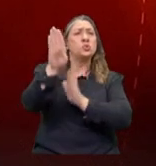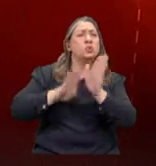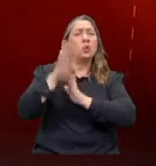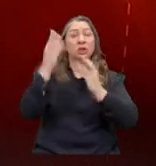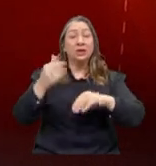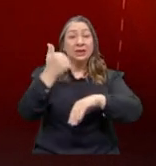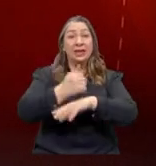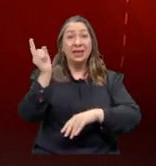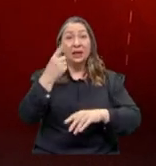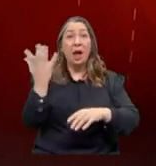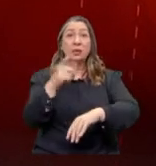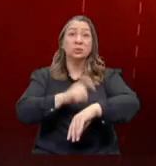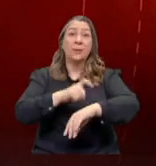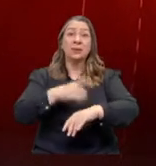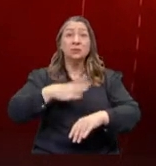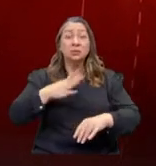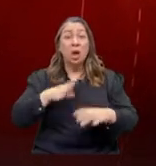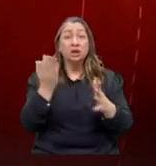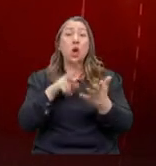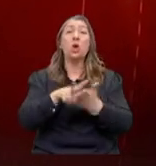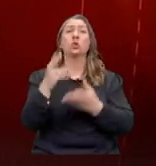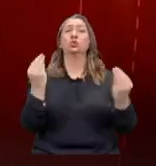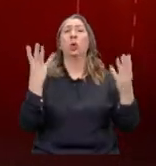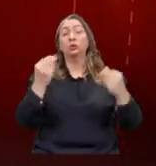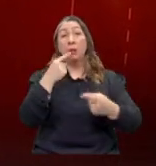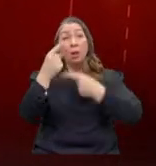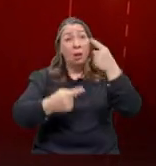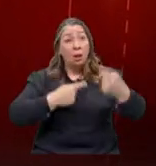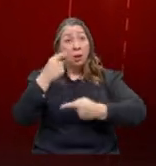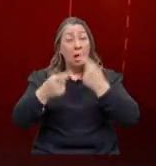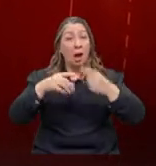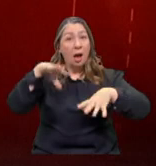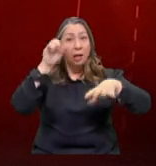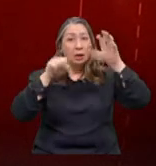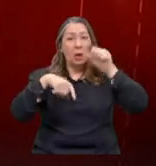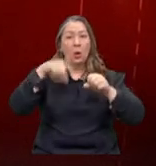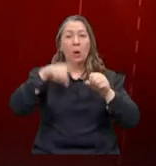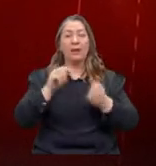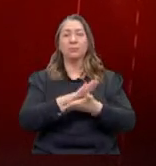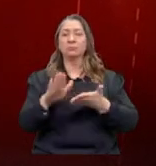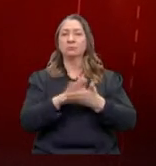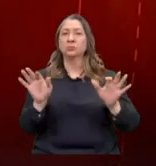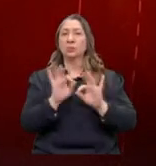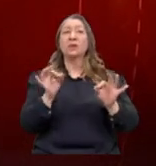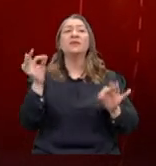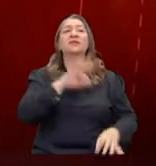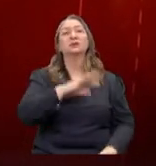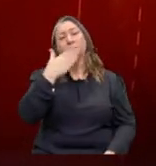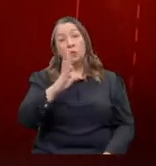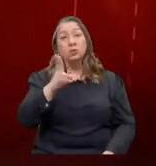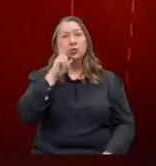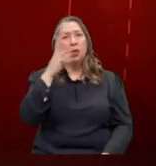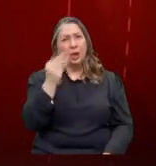iktidar hala süre istiyor. Her şeyi yoluna koyacağını söylüyor. Algıyla günübirlik iyileştirmek. İyileştirmeler işe yaramıyor. Son